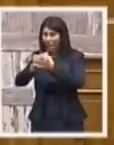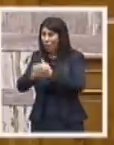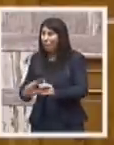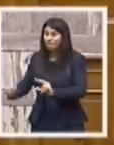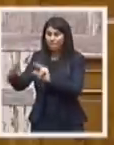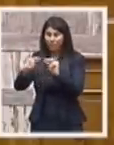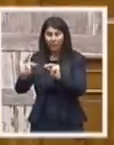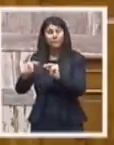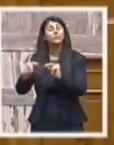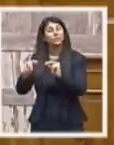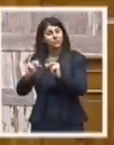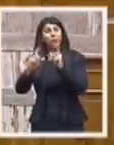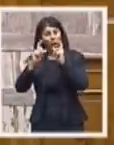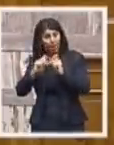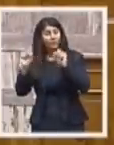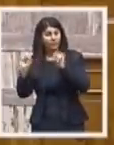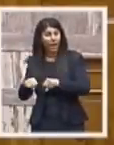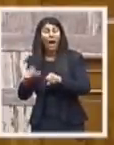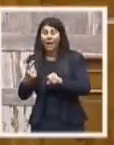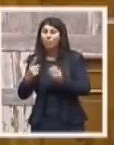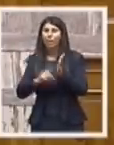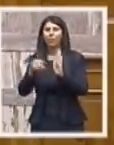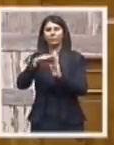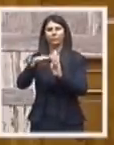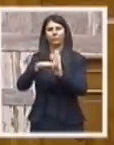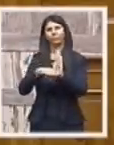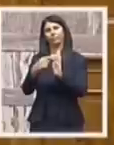πιο απαραίτητα από ποτέ, αλλά υπό τις κατάλληλες προϋποθέσεις.